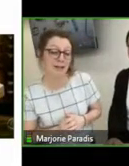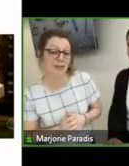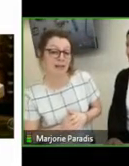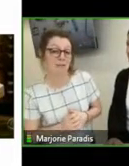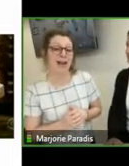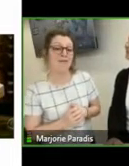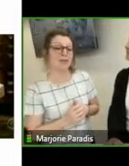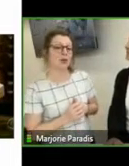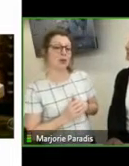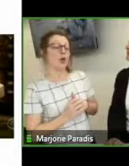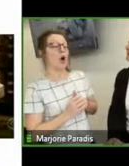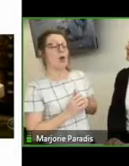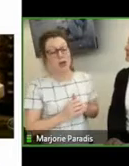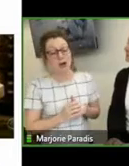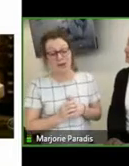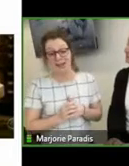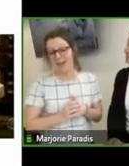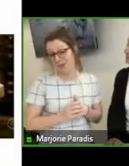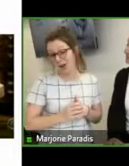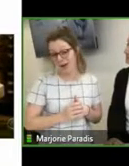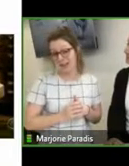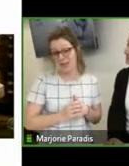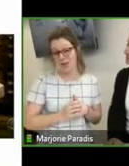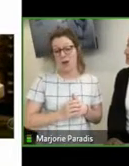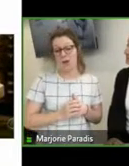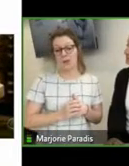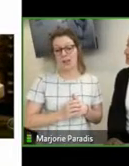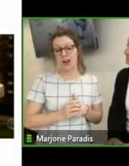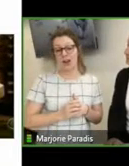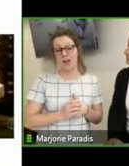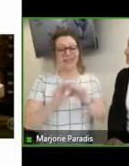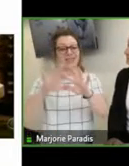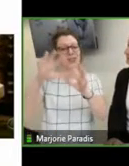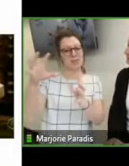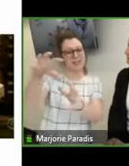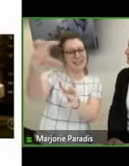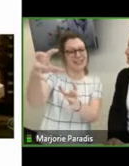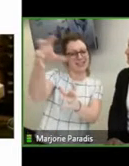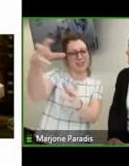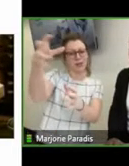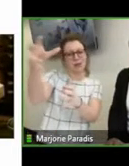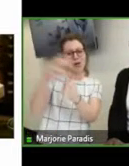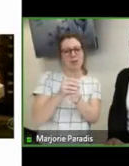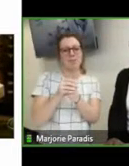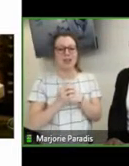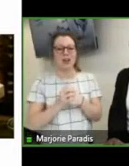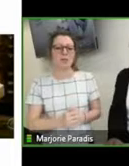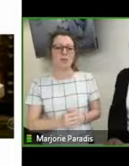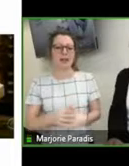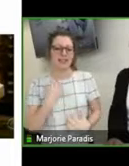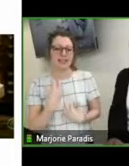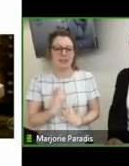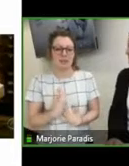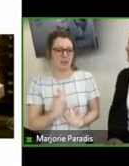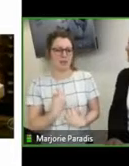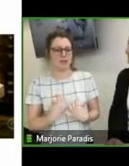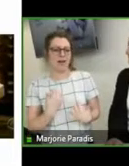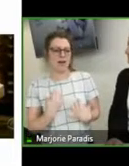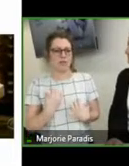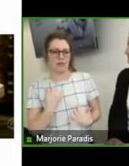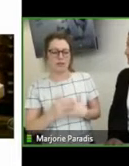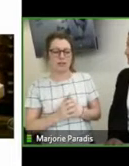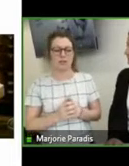liés finalement à la façon dont on consomme l'information. Puis ben ça, je pense que cette option-là met ça en lumière, là, cette espèce de